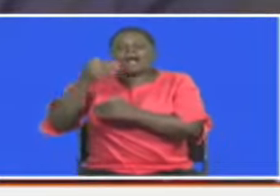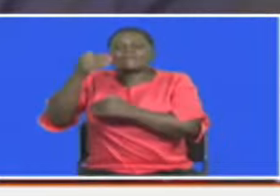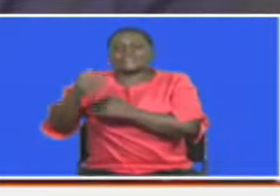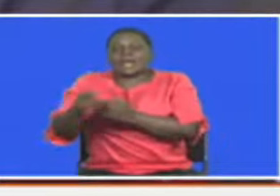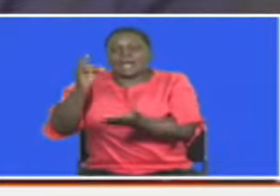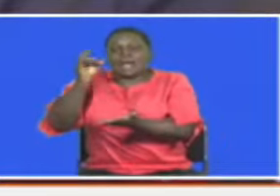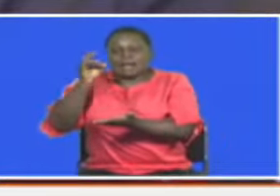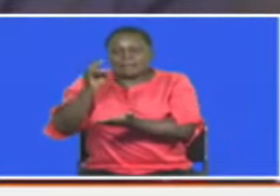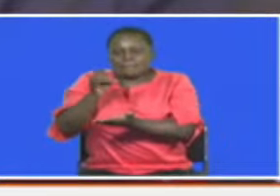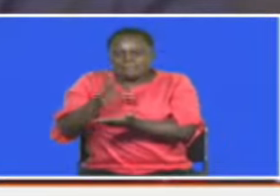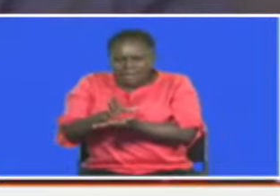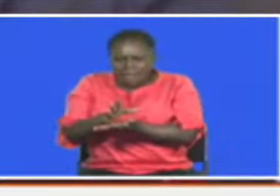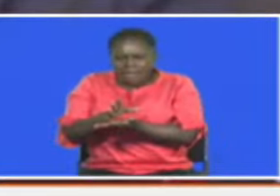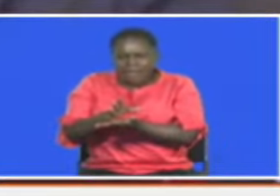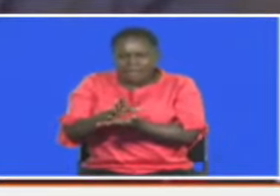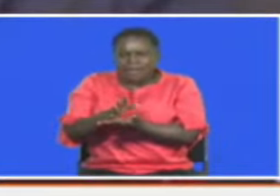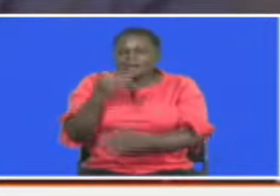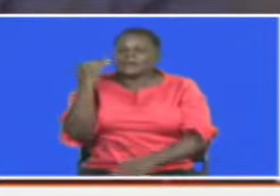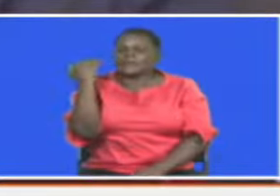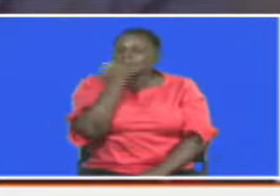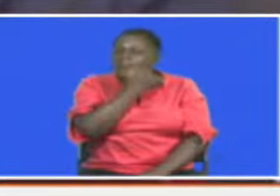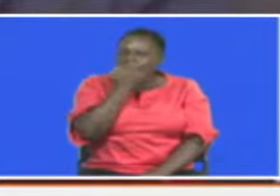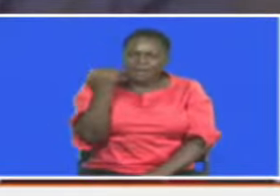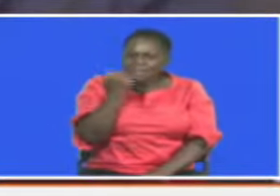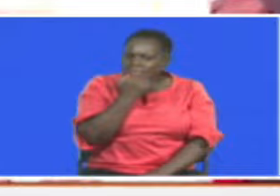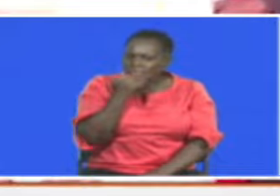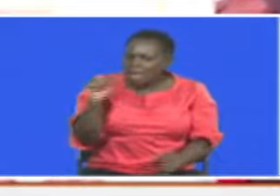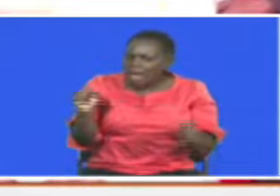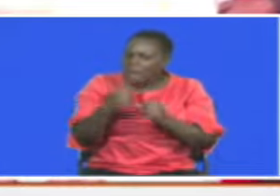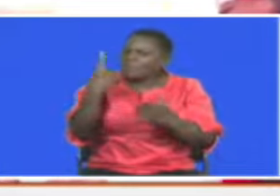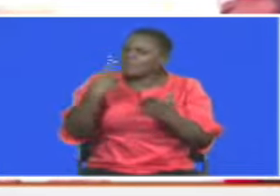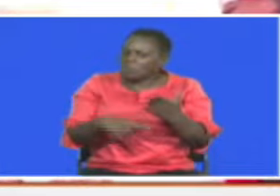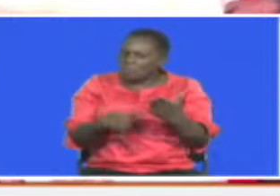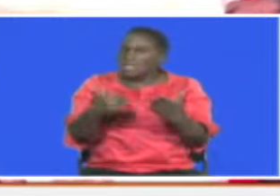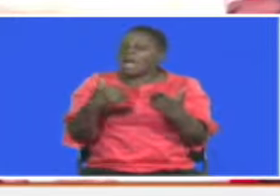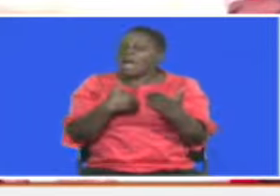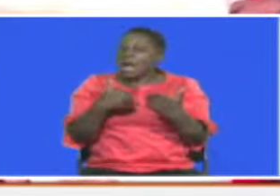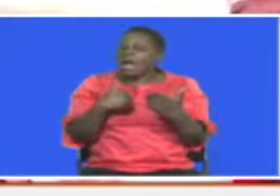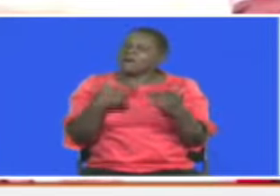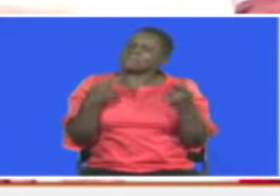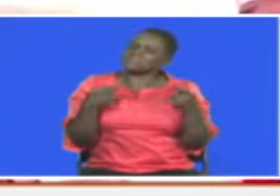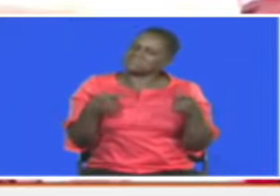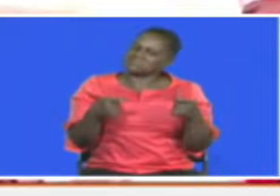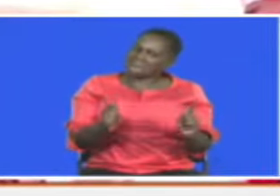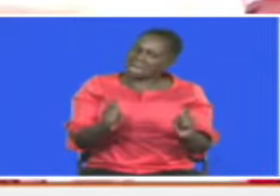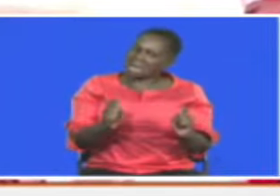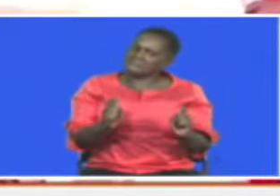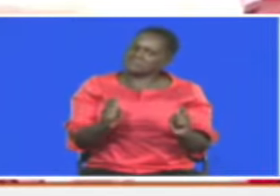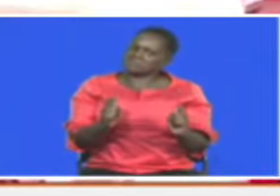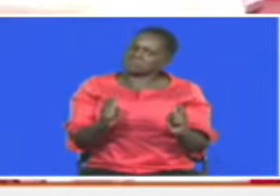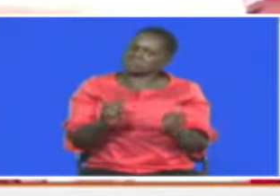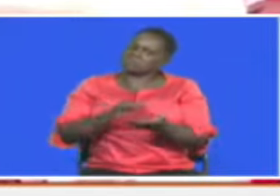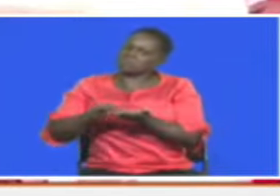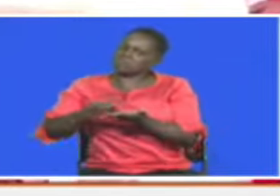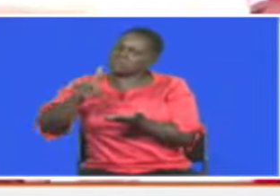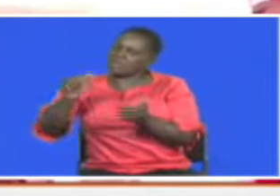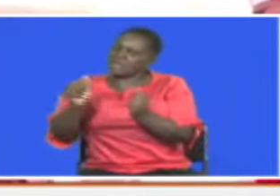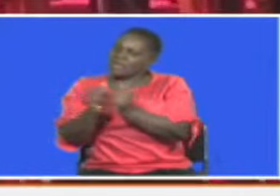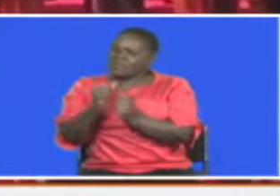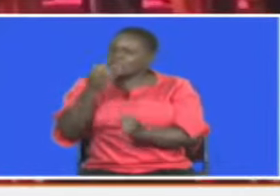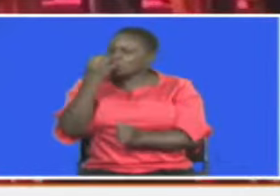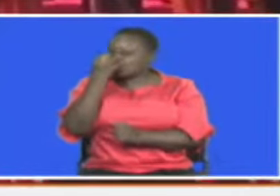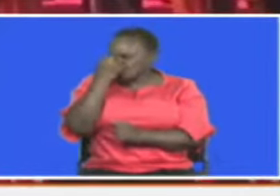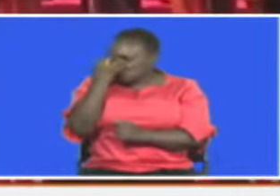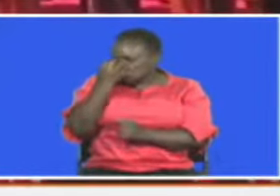ya kungatuliwa kwa Naibu Rais RI gashagwa imebainika kuwa kulikuepo na majario Ya kufanya mapatano Baina yake na Rais